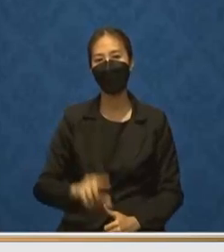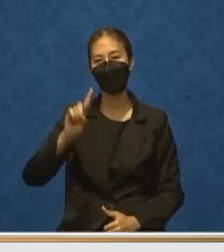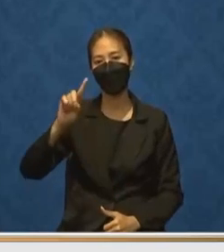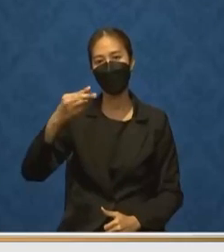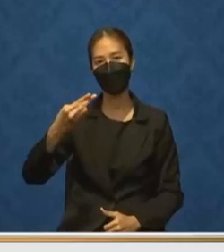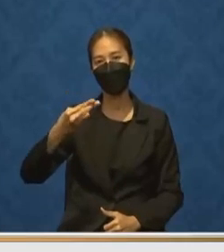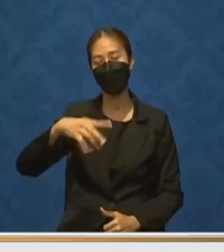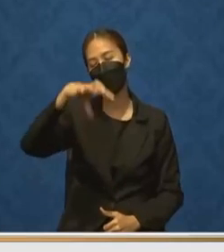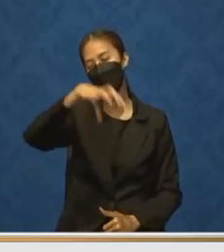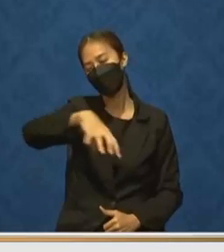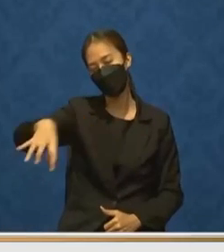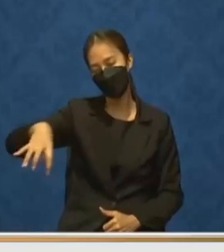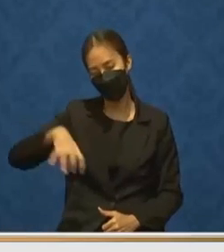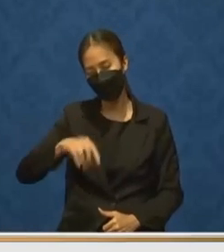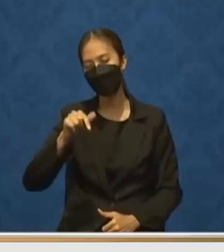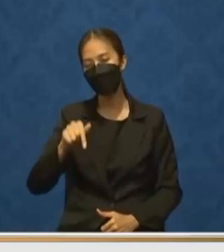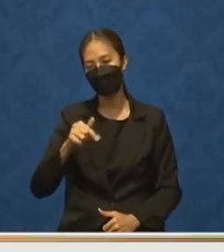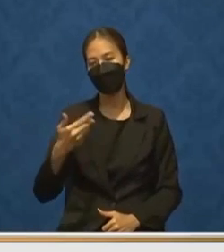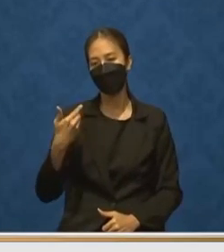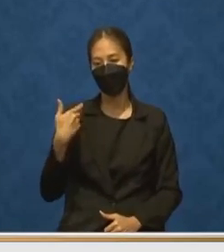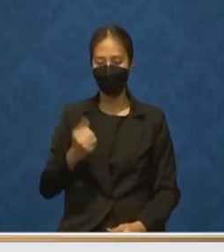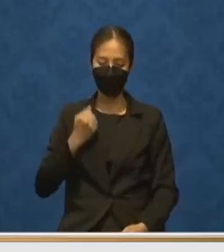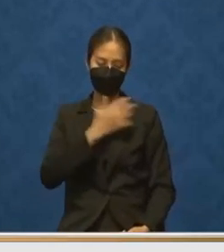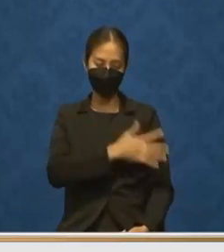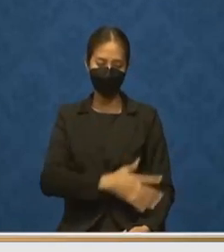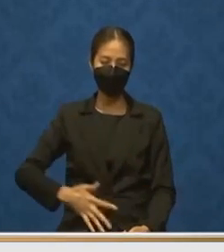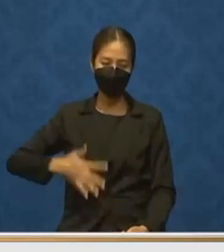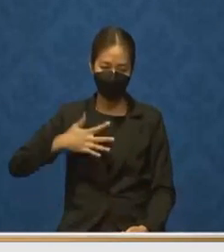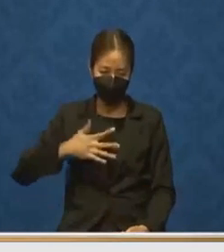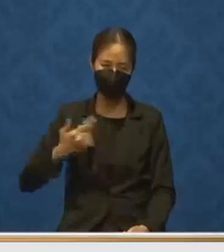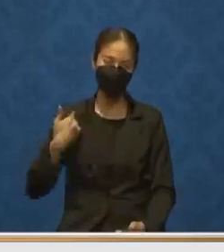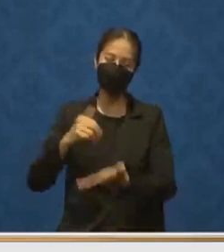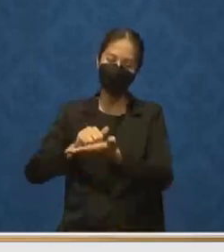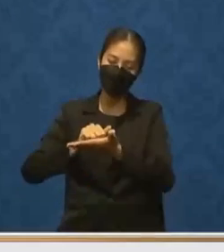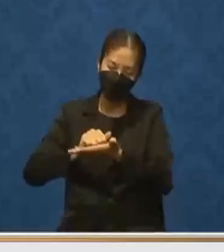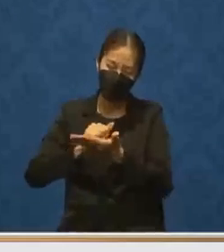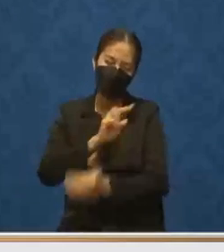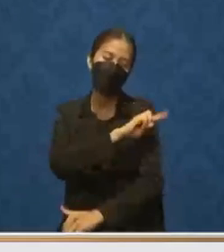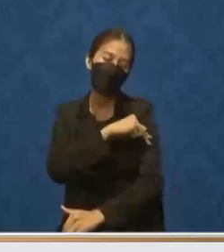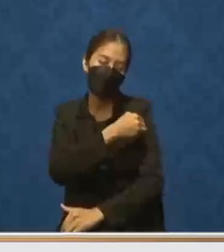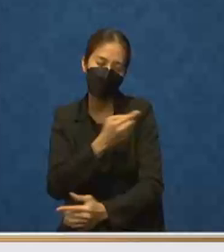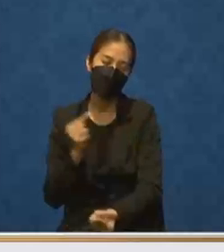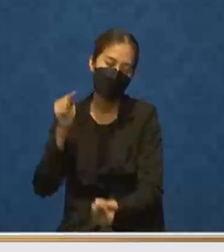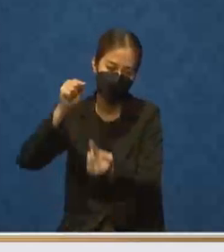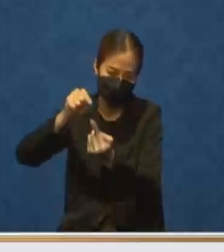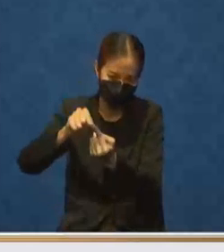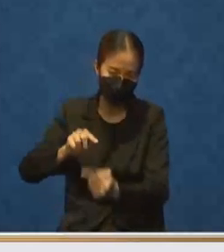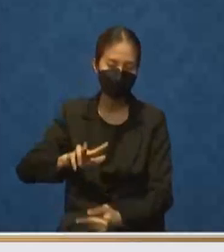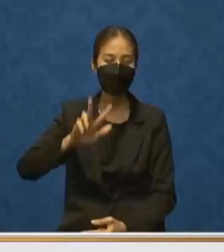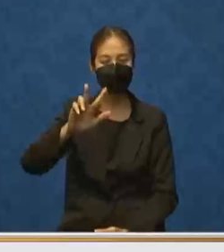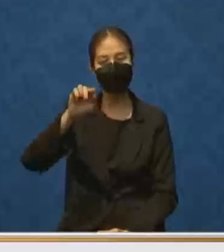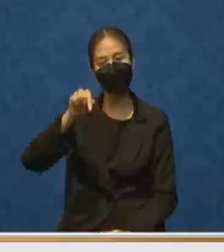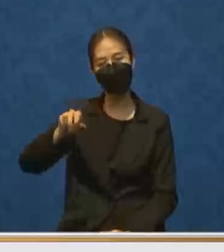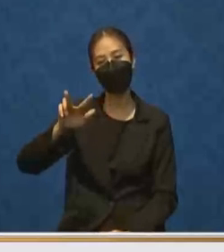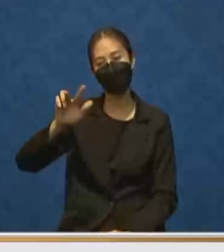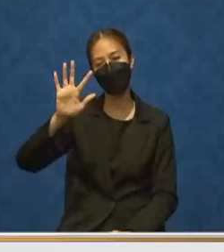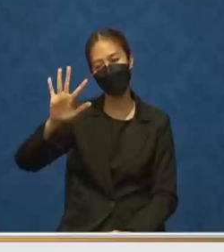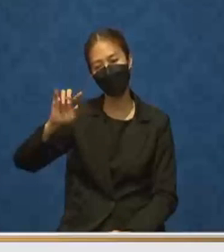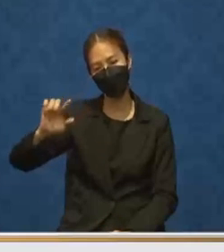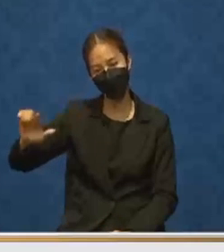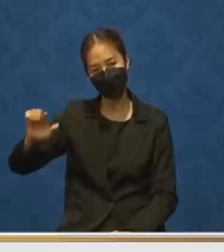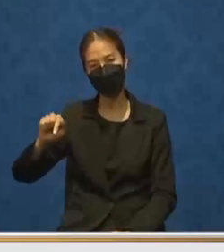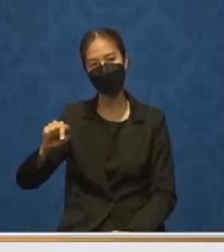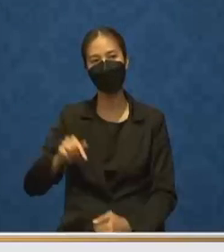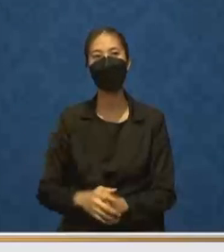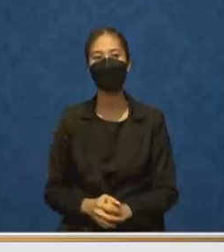16แห่งด้านสุขภาพพัฒนาการดูแลสุขภาพการเข้าถึงบริการสุขภาพอย่างเหมาะสมจำนวน 3.35 ล้านคน